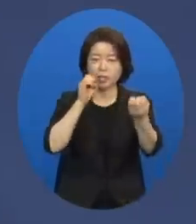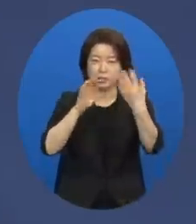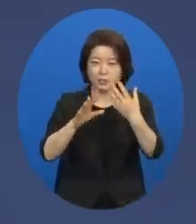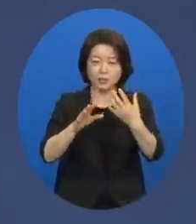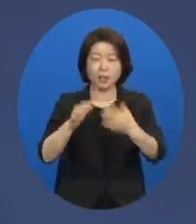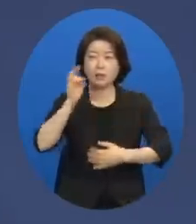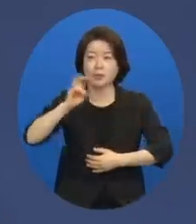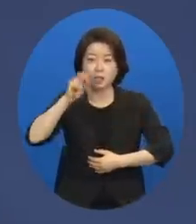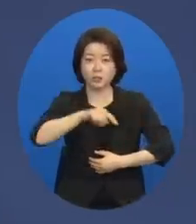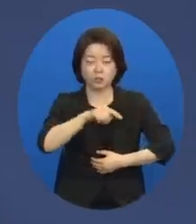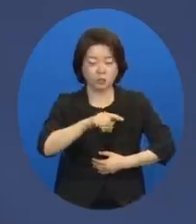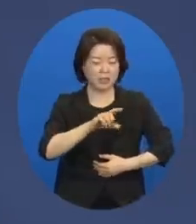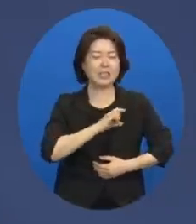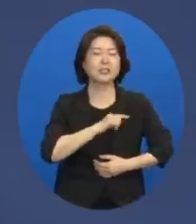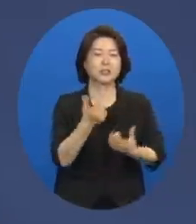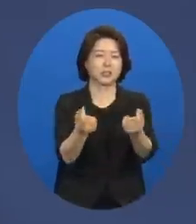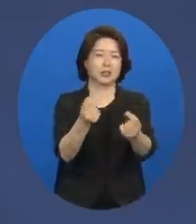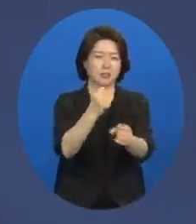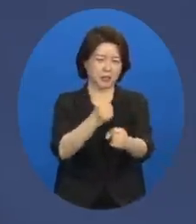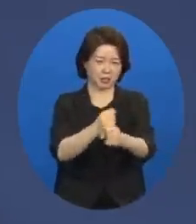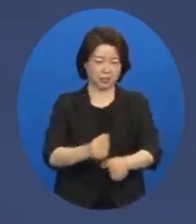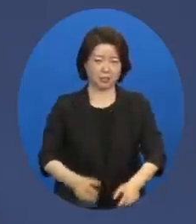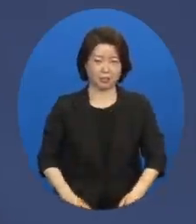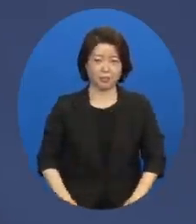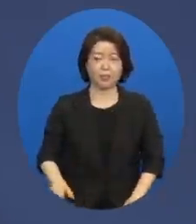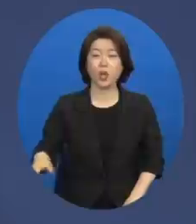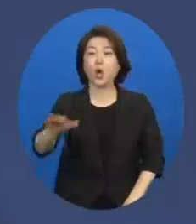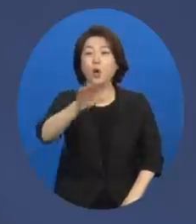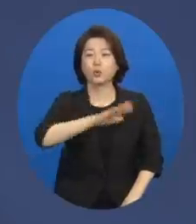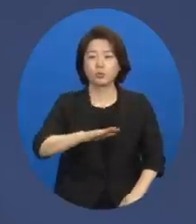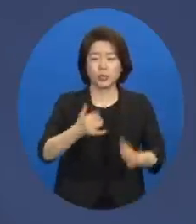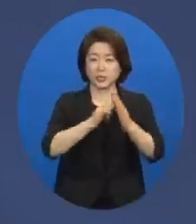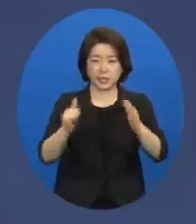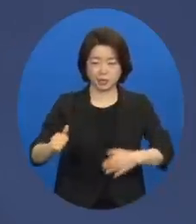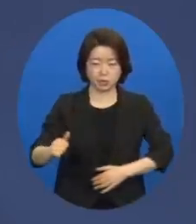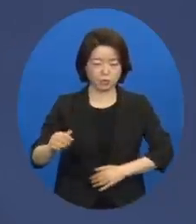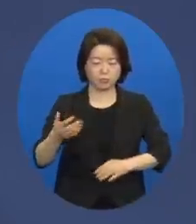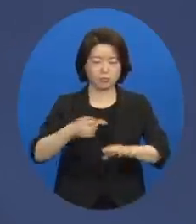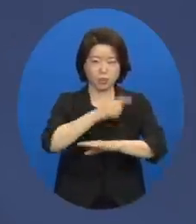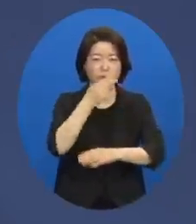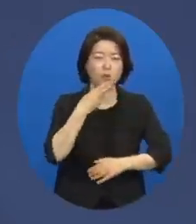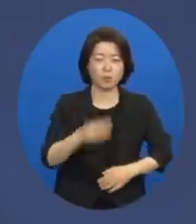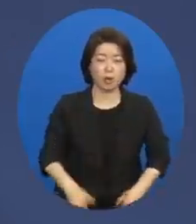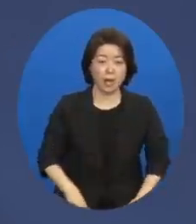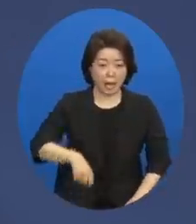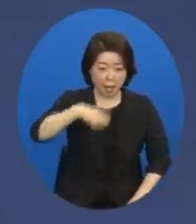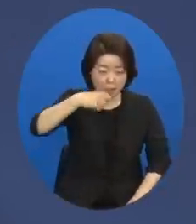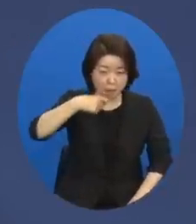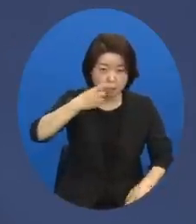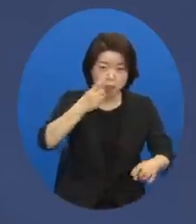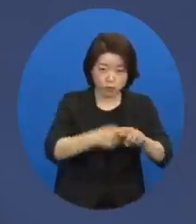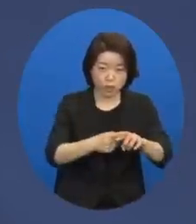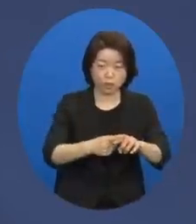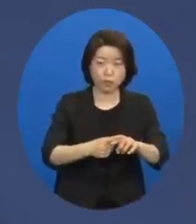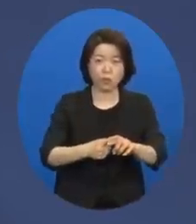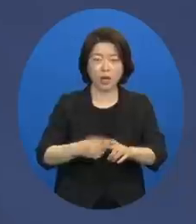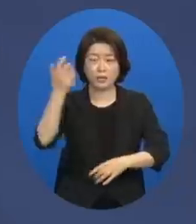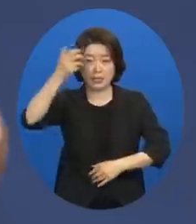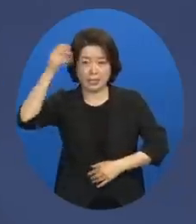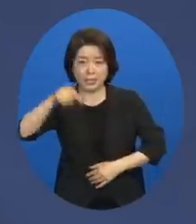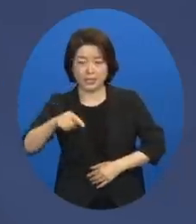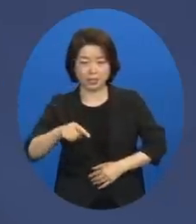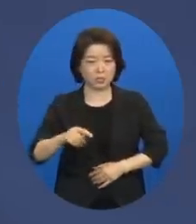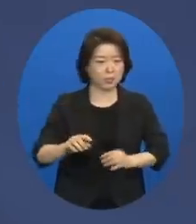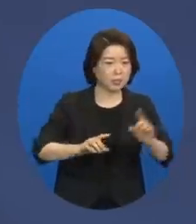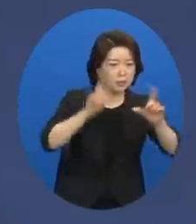그리고 우리 가족 분위기는 딴 거 없었어요. 늘 준비되어 있었어요. 먹다가도 식사하다가 나는 항상 우리 가족의 영적인